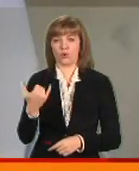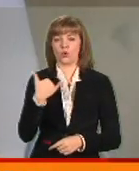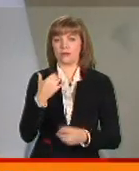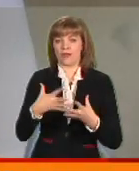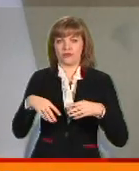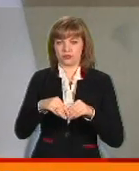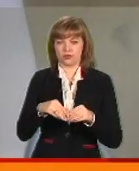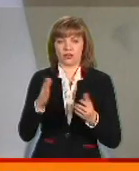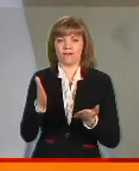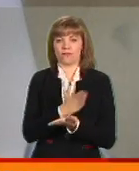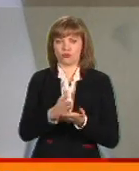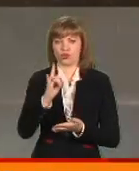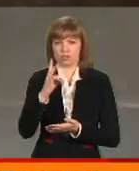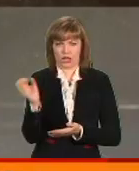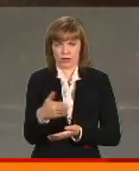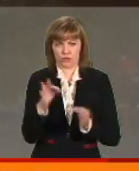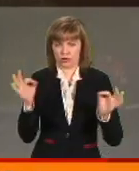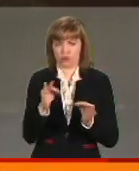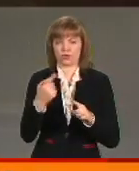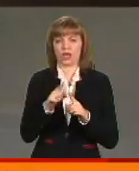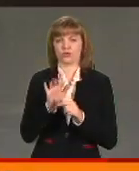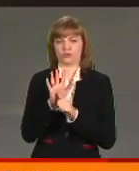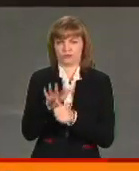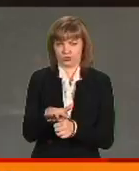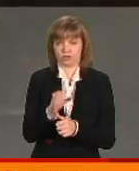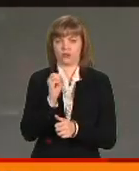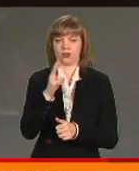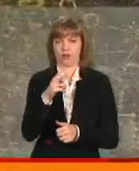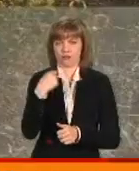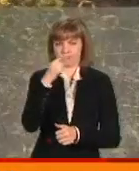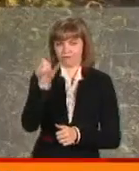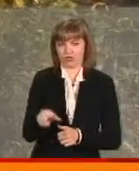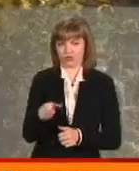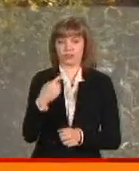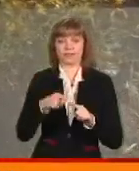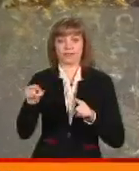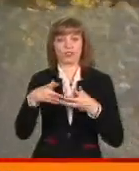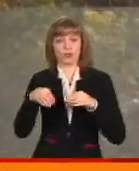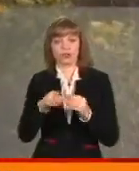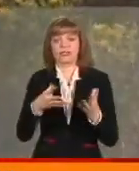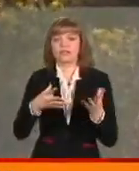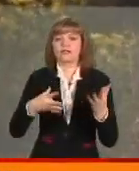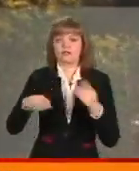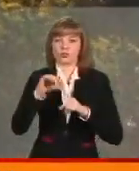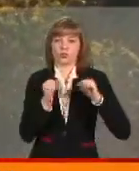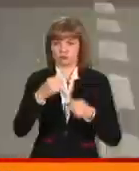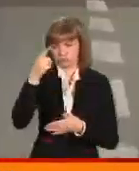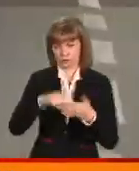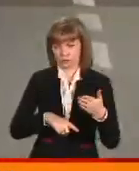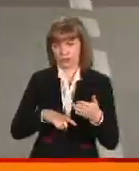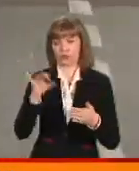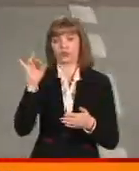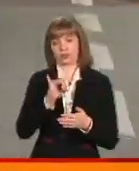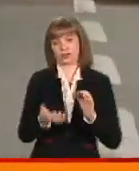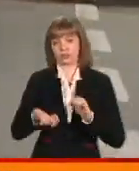семье вообще детей не бьют. Никогда. Это ущемляет их как личности. У цій родині всі одне одному довіряють